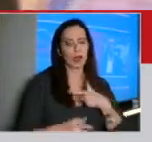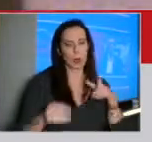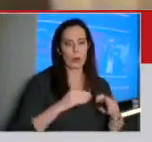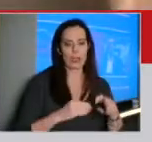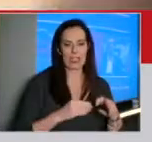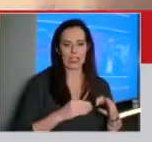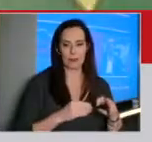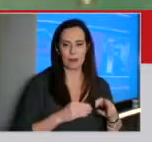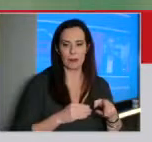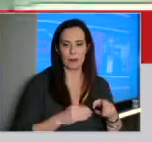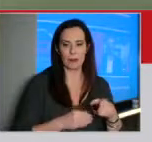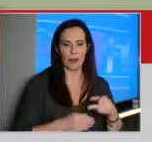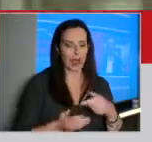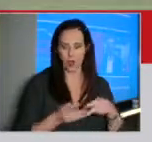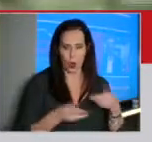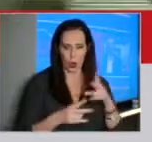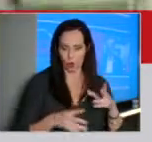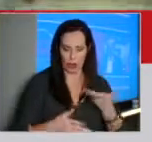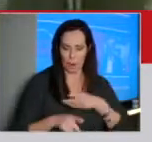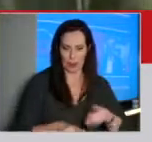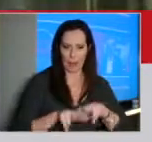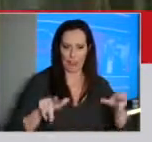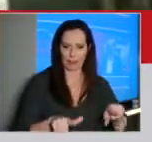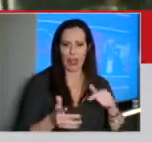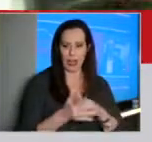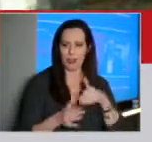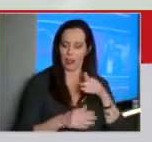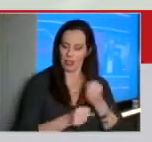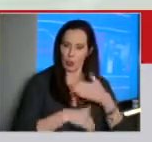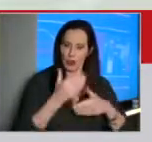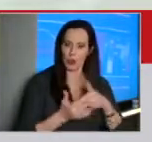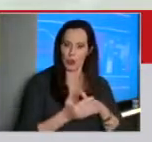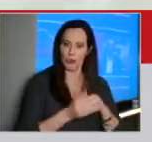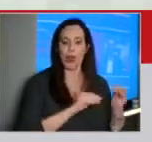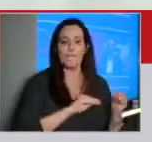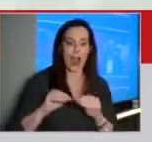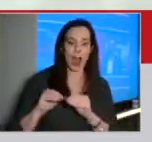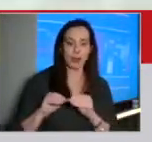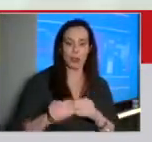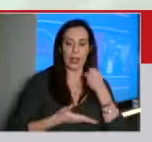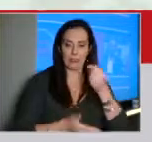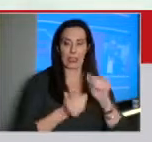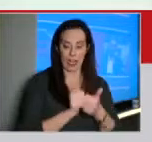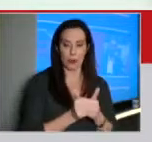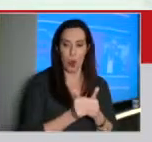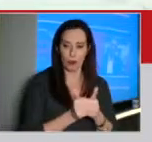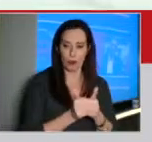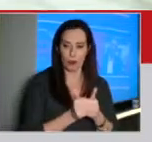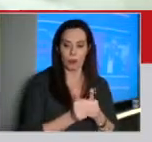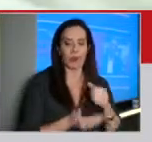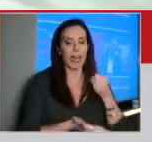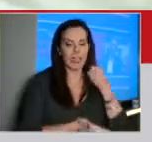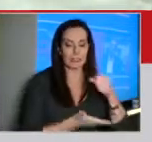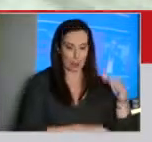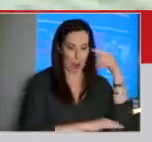אתכם. את המציאות הזאת אנחנו לא יכולנו לחיות איתה, ולכן גם הלכנו למהלך הזה, שבו העברנו למעשה את תקציב הספורט, בבסיס התקציב